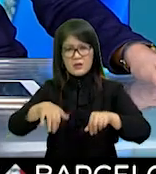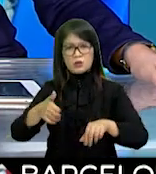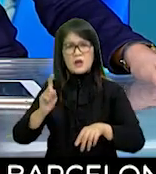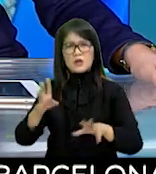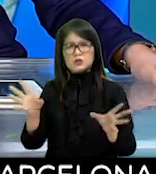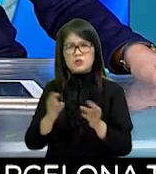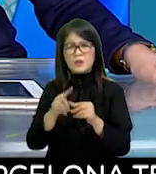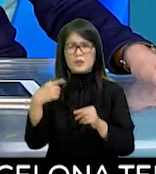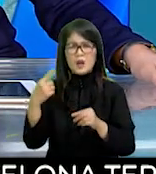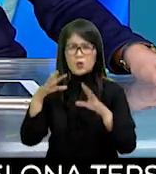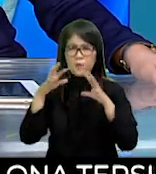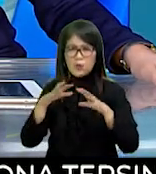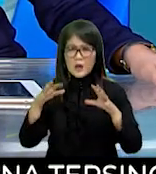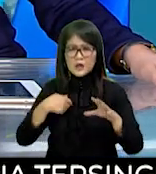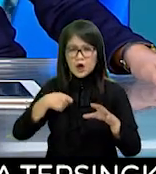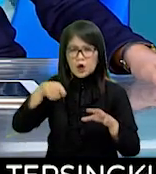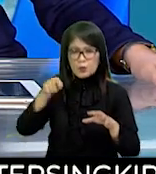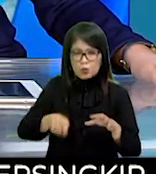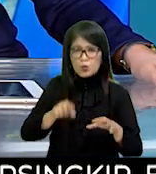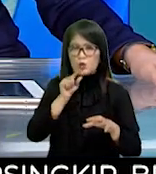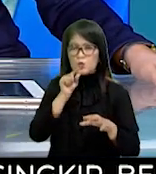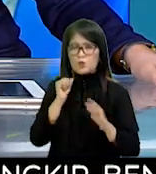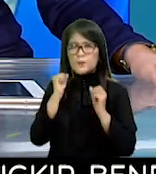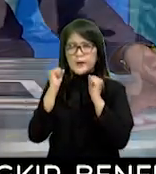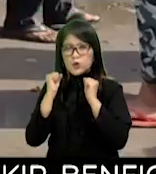banyak melebihi kebutuhan para pengungsi.